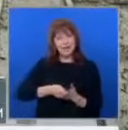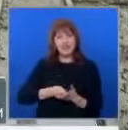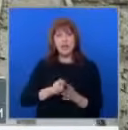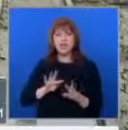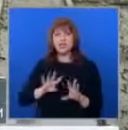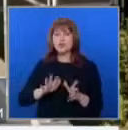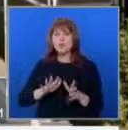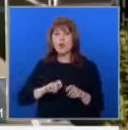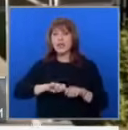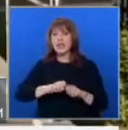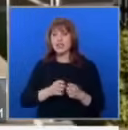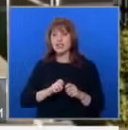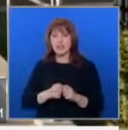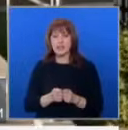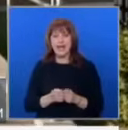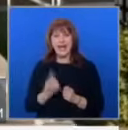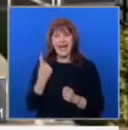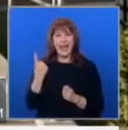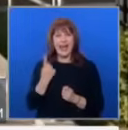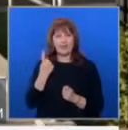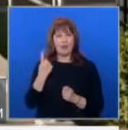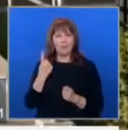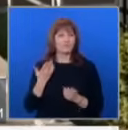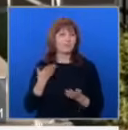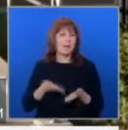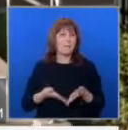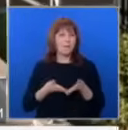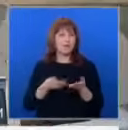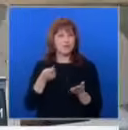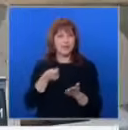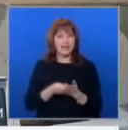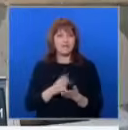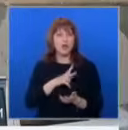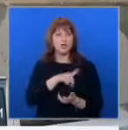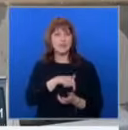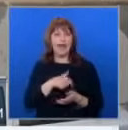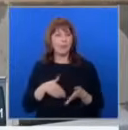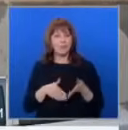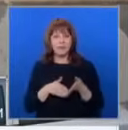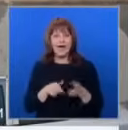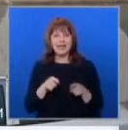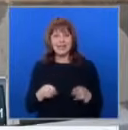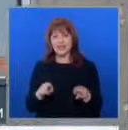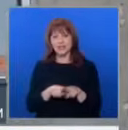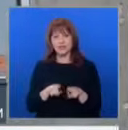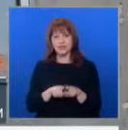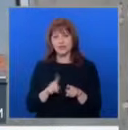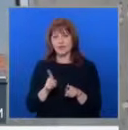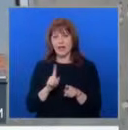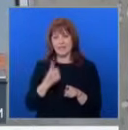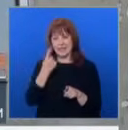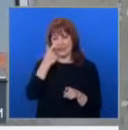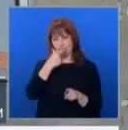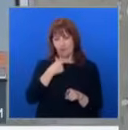според нанесените щети. Дори еднократната помощ, която се предоставя от Агенция социално подпомагане, тя също няма да бъде на калпака, ще